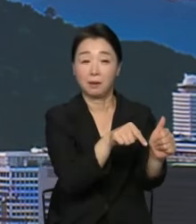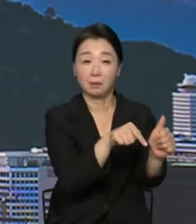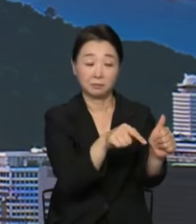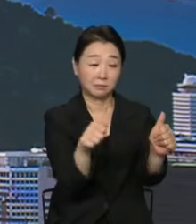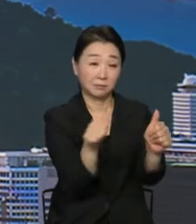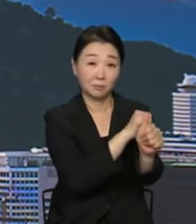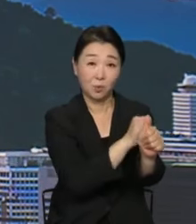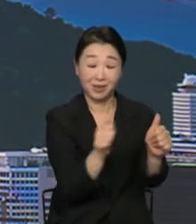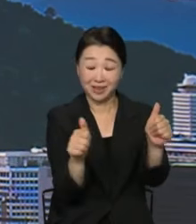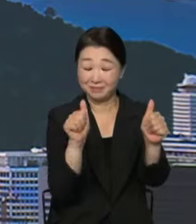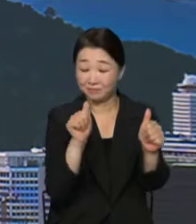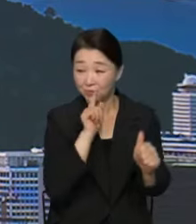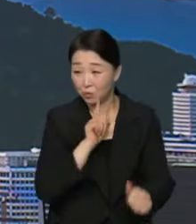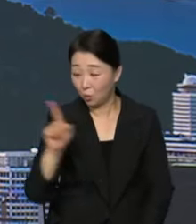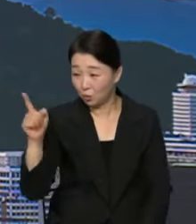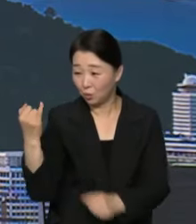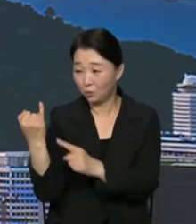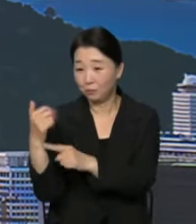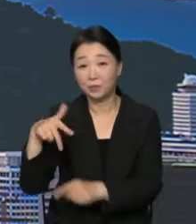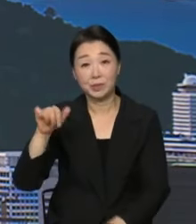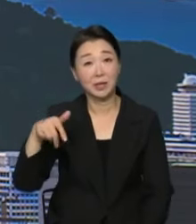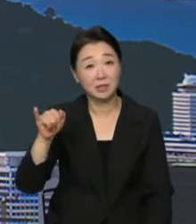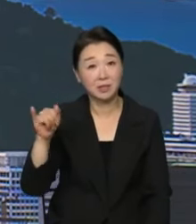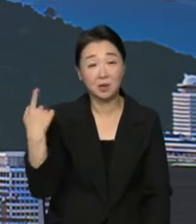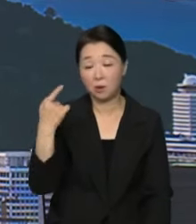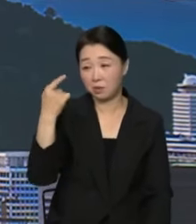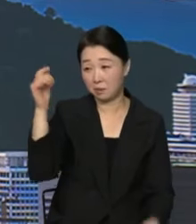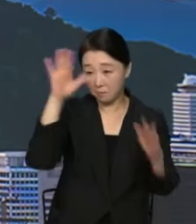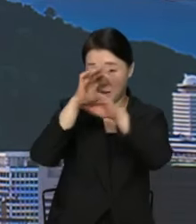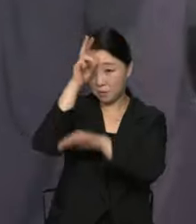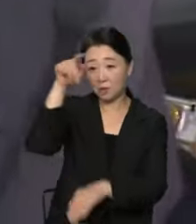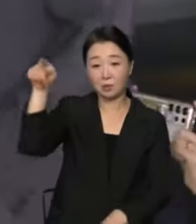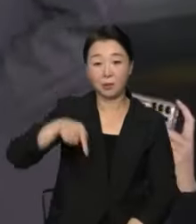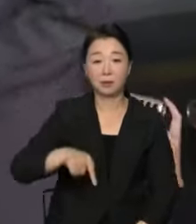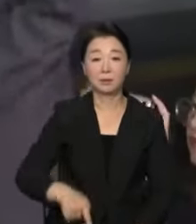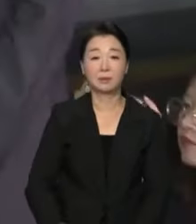혐의로 고소를 당한 제시는 어젯밤 경찰에 출석했습니다.